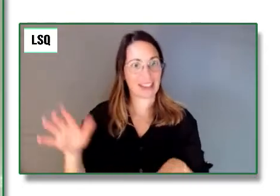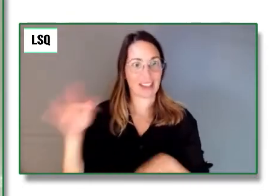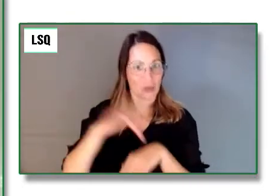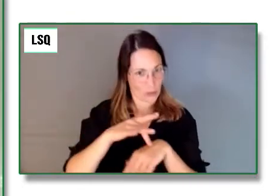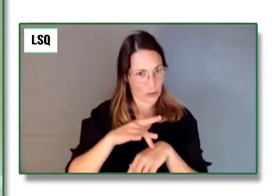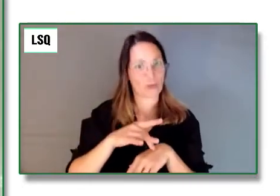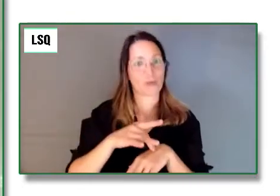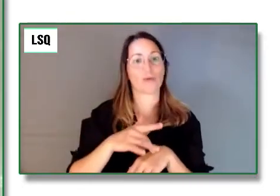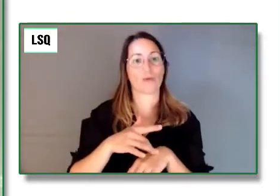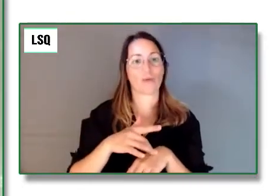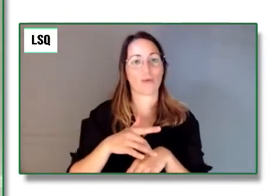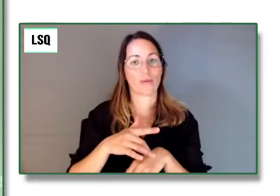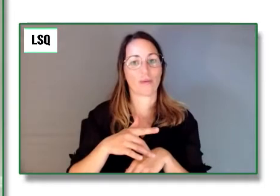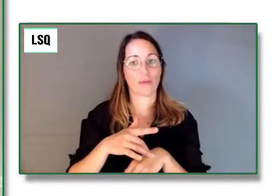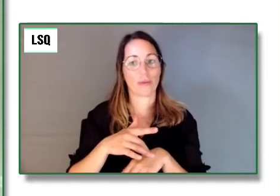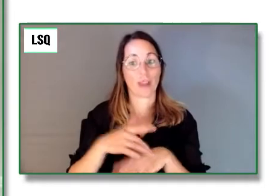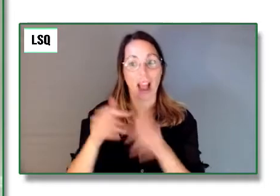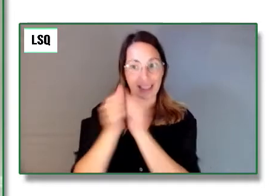moi et mon expérience